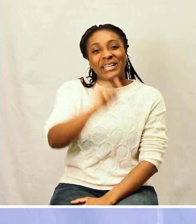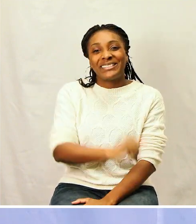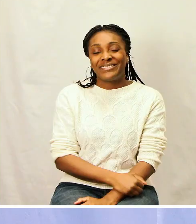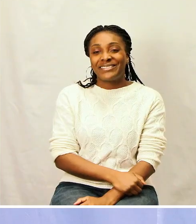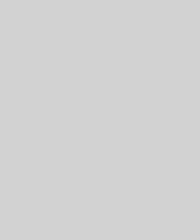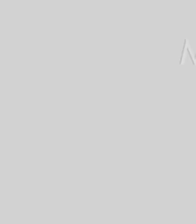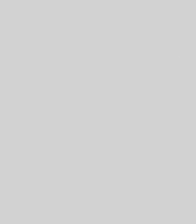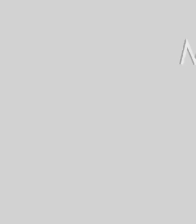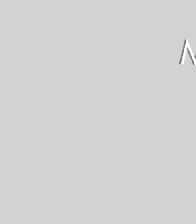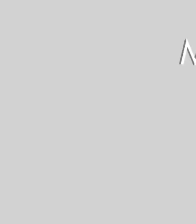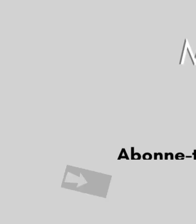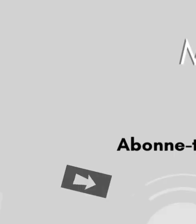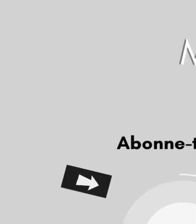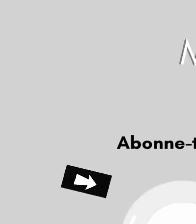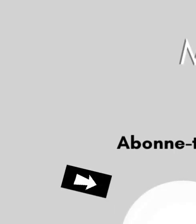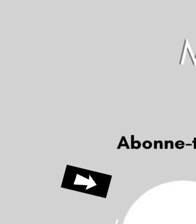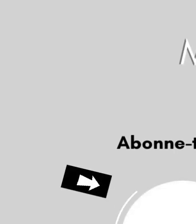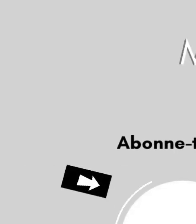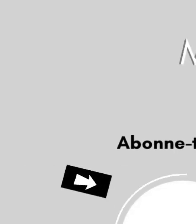prochaine